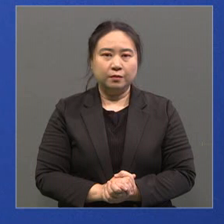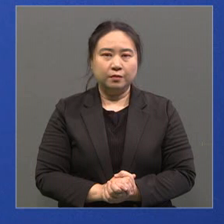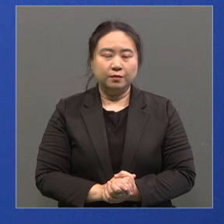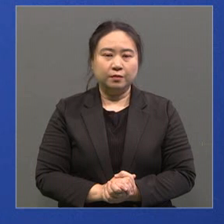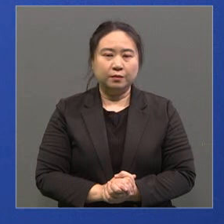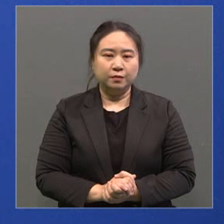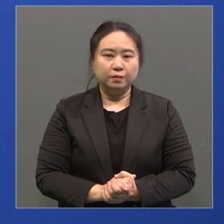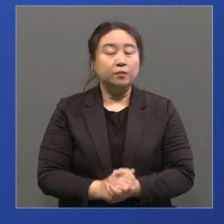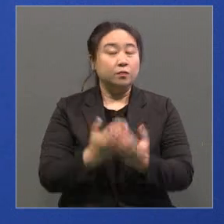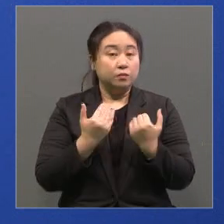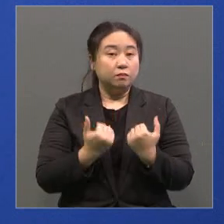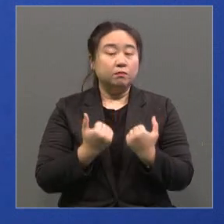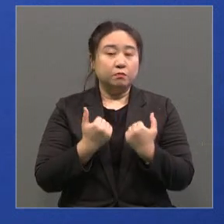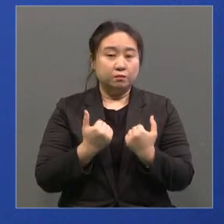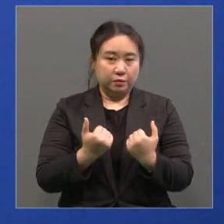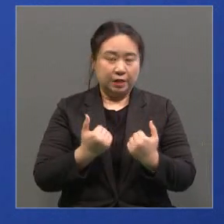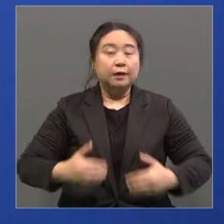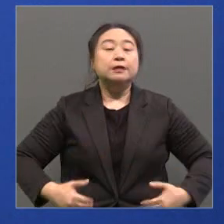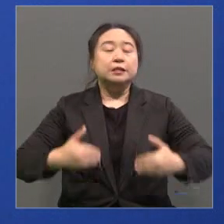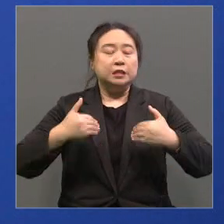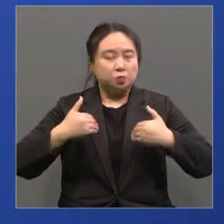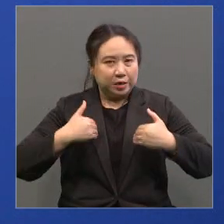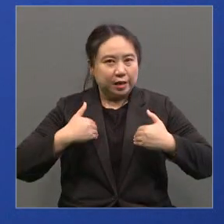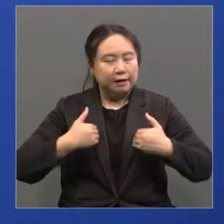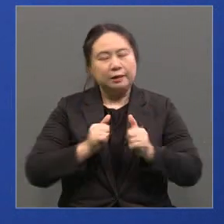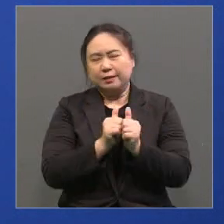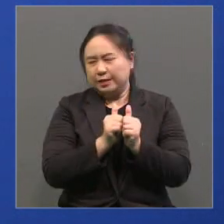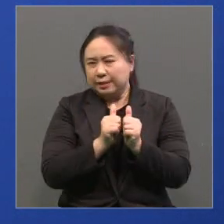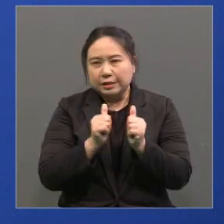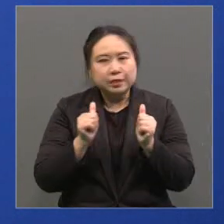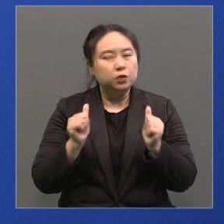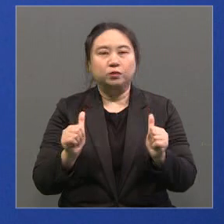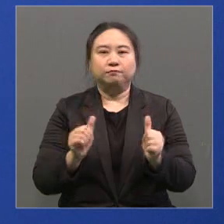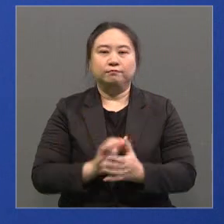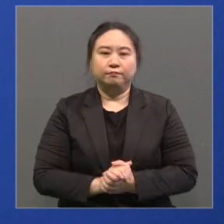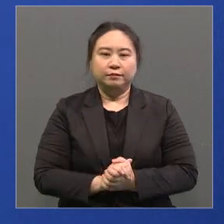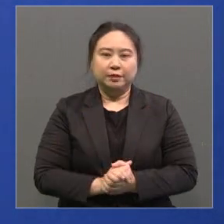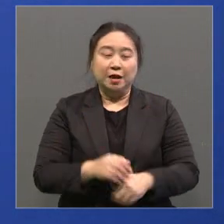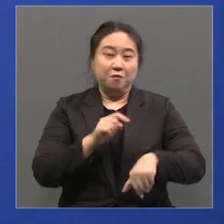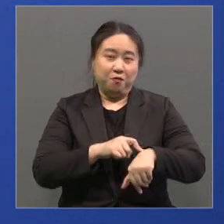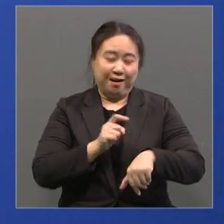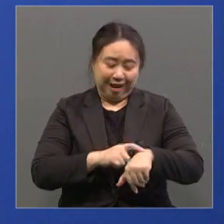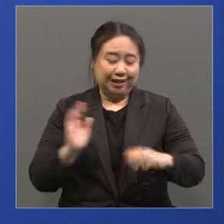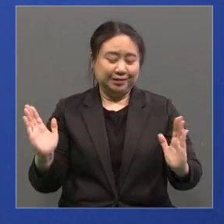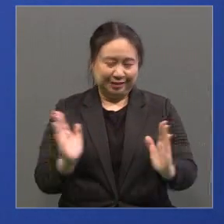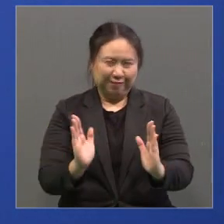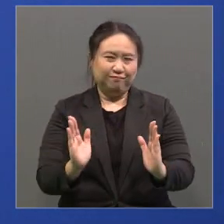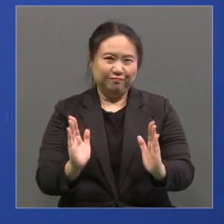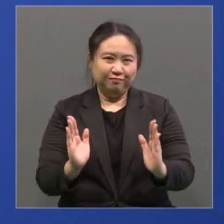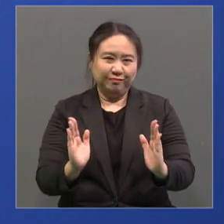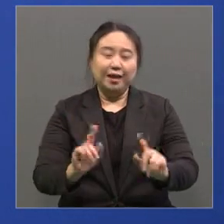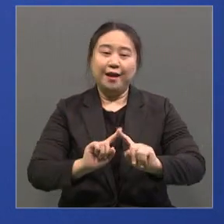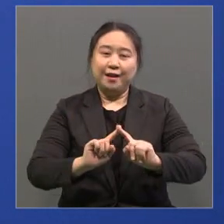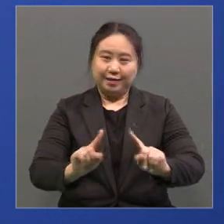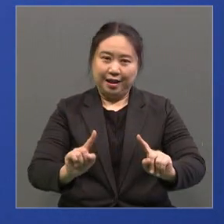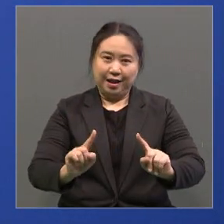นับเป็นช่วงชีวิตที่ดีที่สุดแม้เป็นแค่เพียงเวลาสั้นๆแต่ก็เค